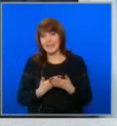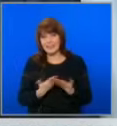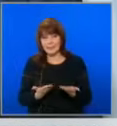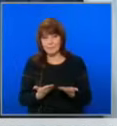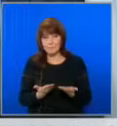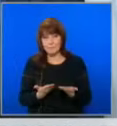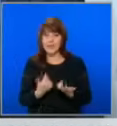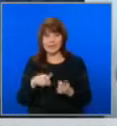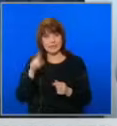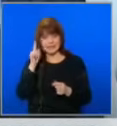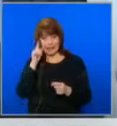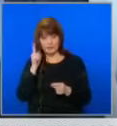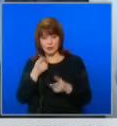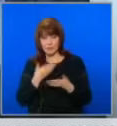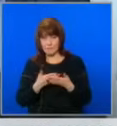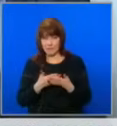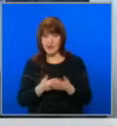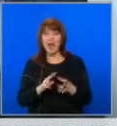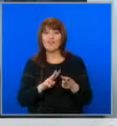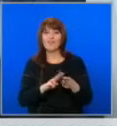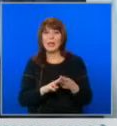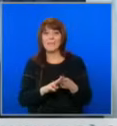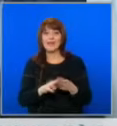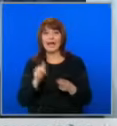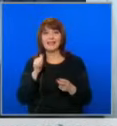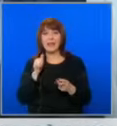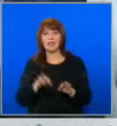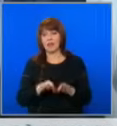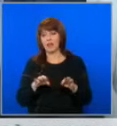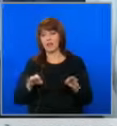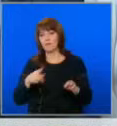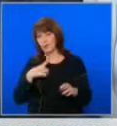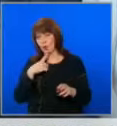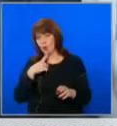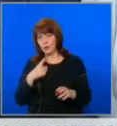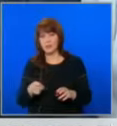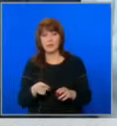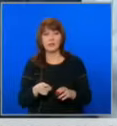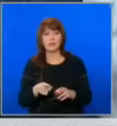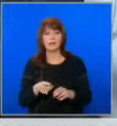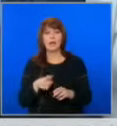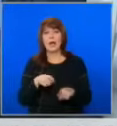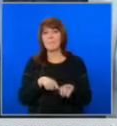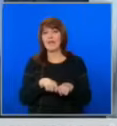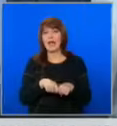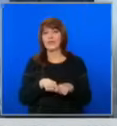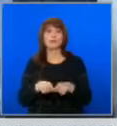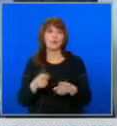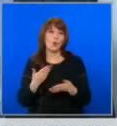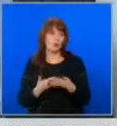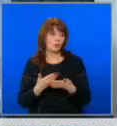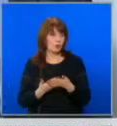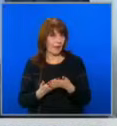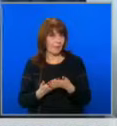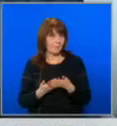близки особено велемир атанасов от дълги години е в приятелски отношения с